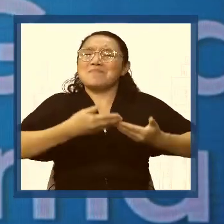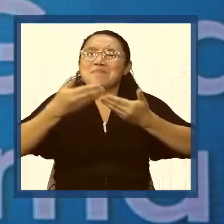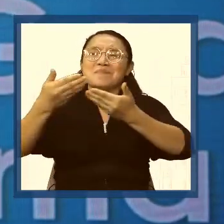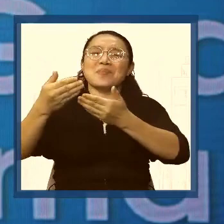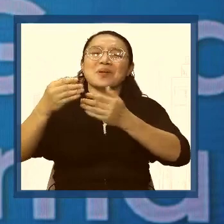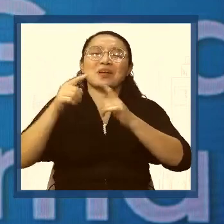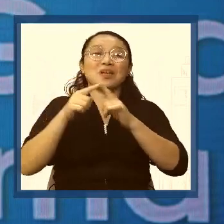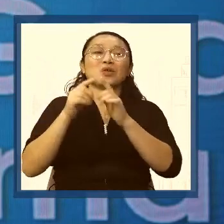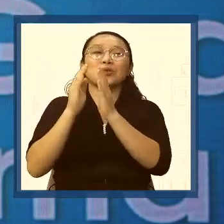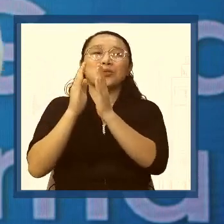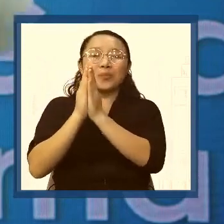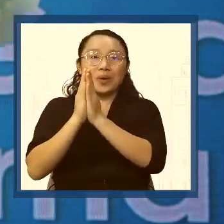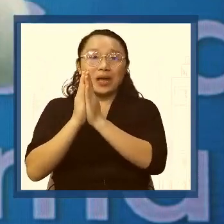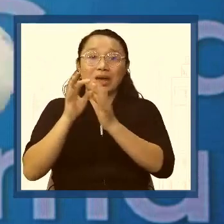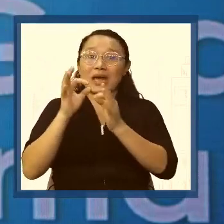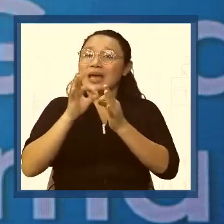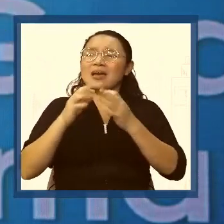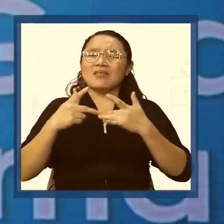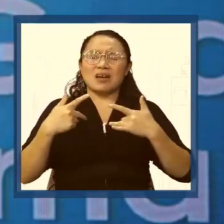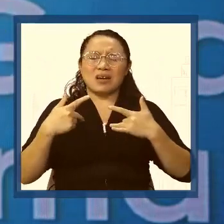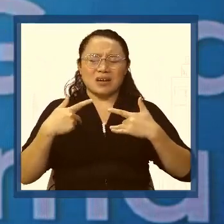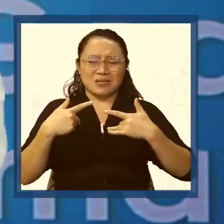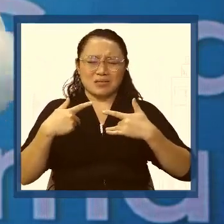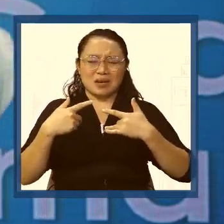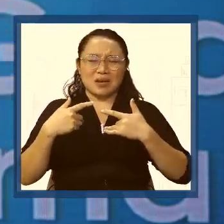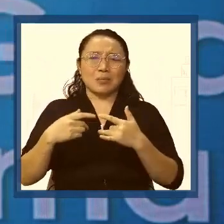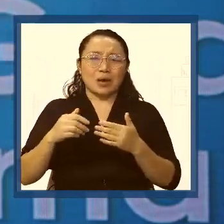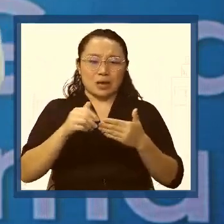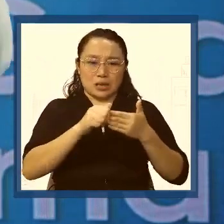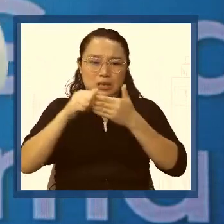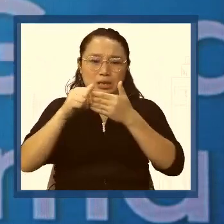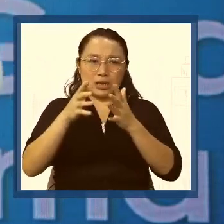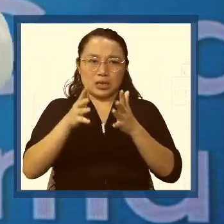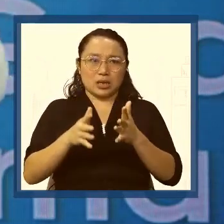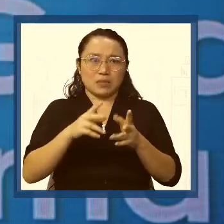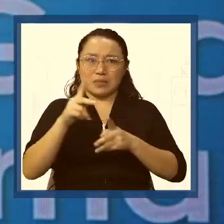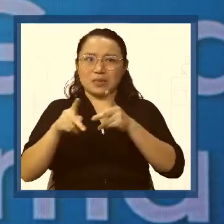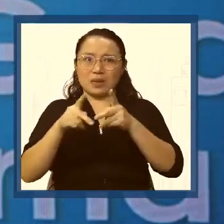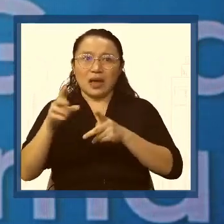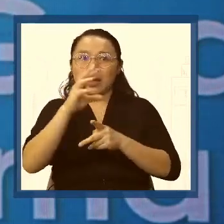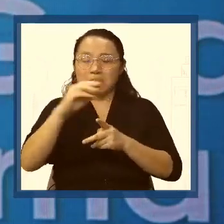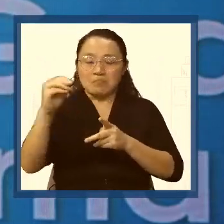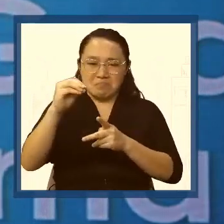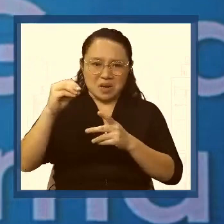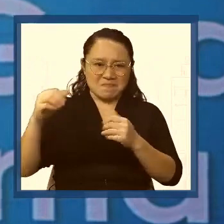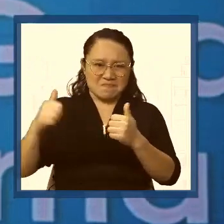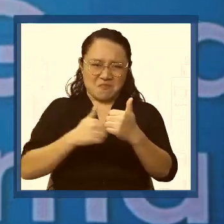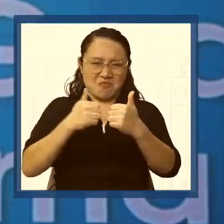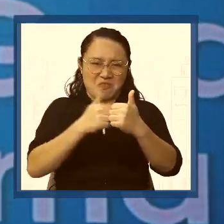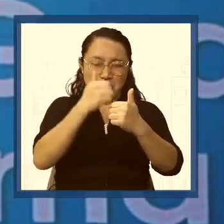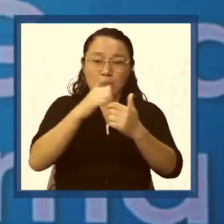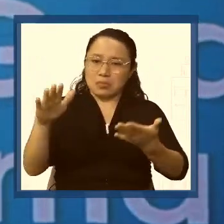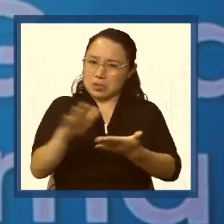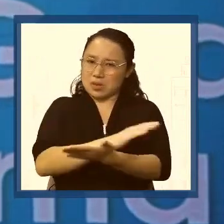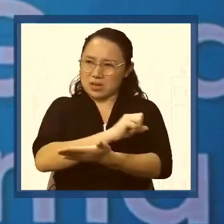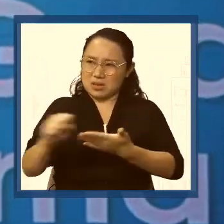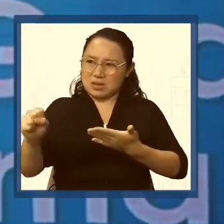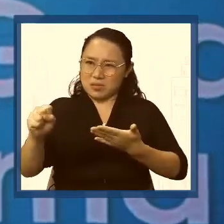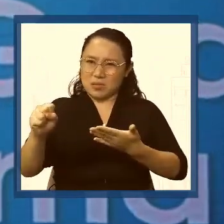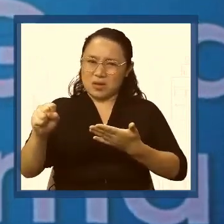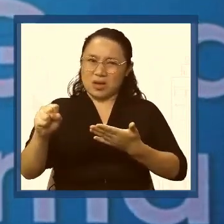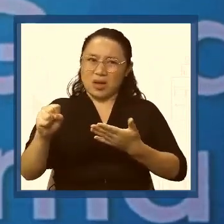pagampo. Kung ikaw man dunay mga tao nga gidumalahan og tungod sa imong pag-ilas kasuguan, maguba ang imong